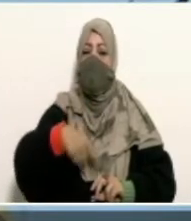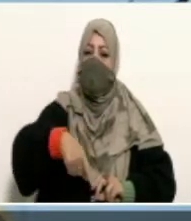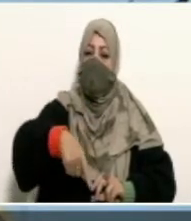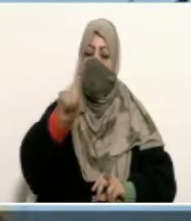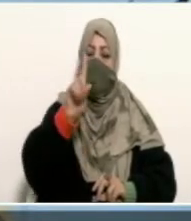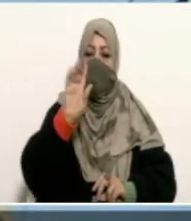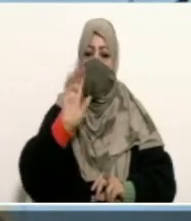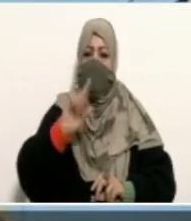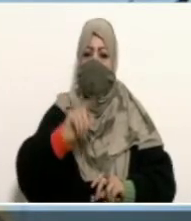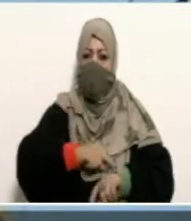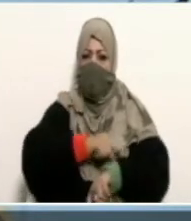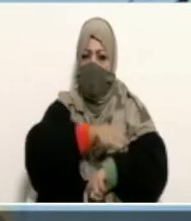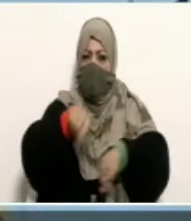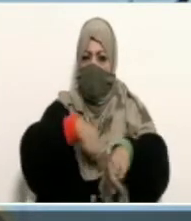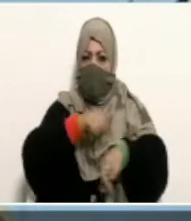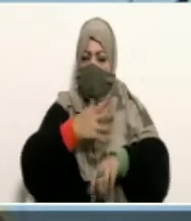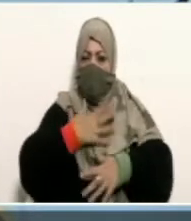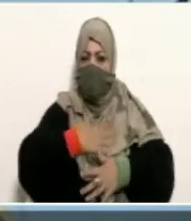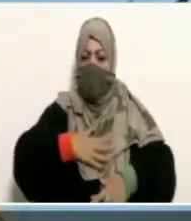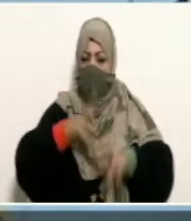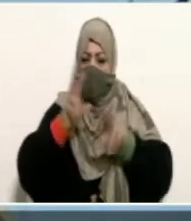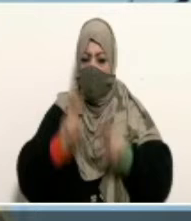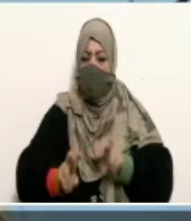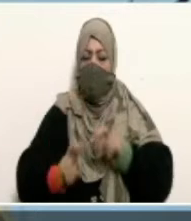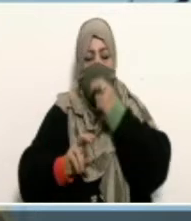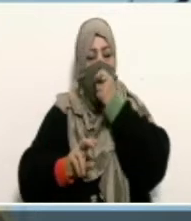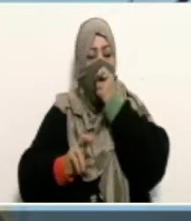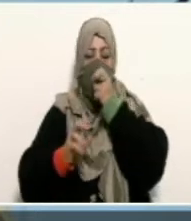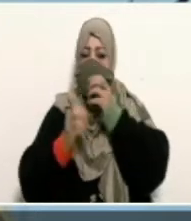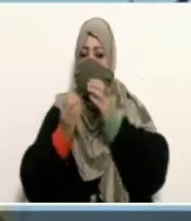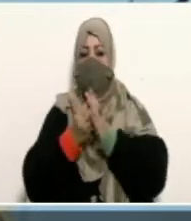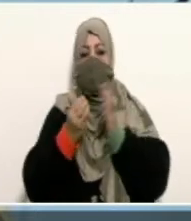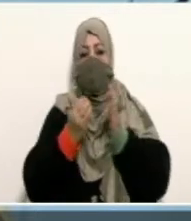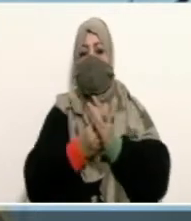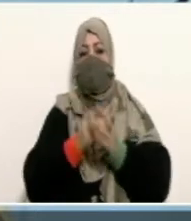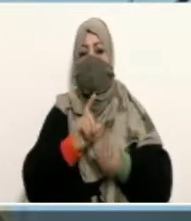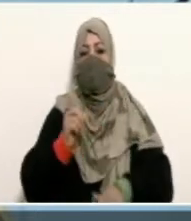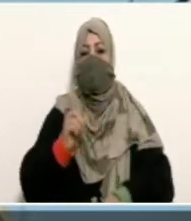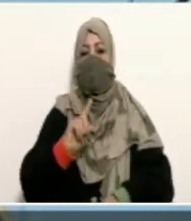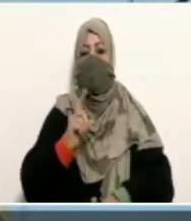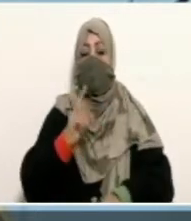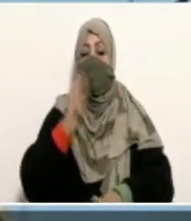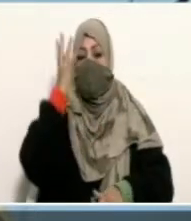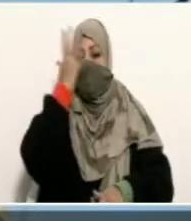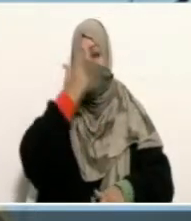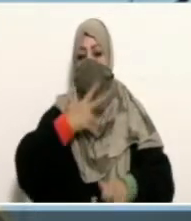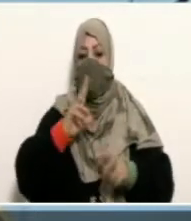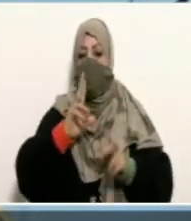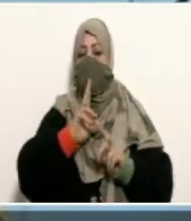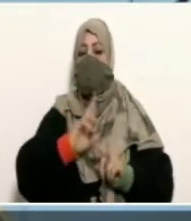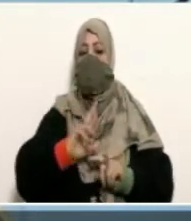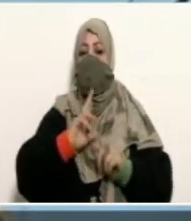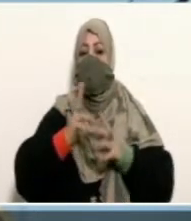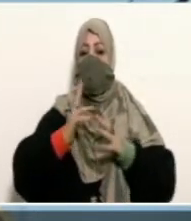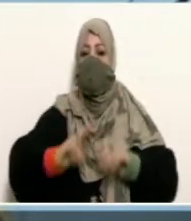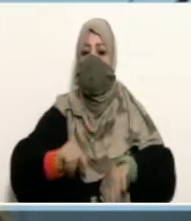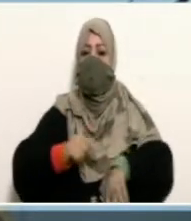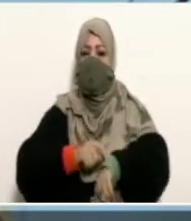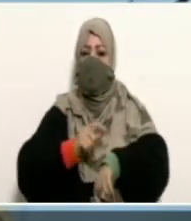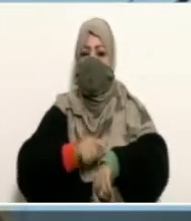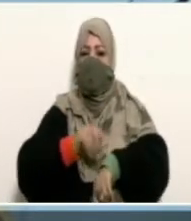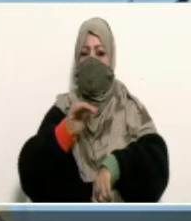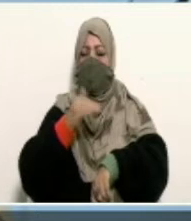ذلك فمثلا إيش أن يبقى بعد فترة مثلا نقول نص ساعة ولا يتغدى ويفطر بعد، ولا